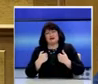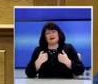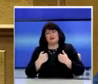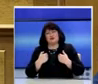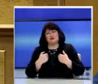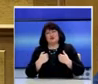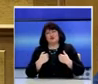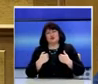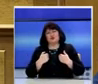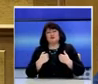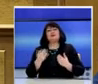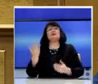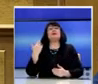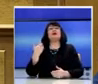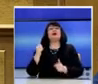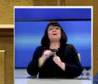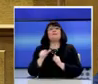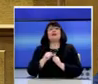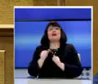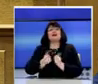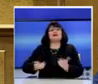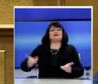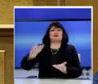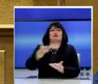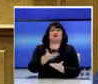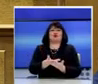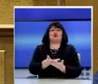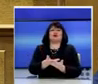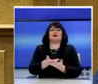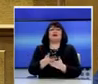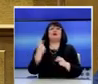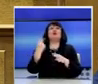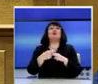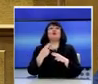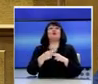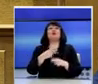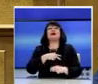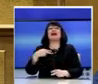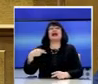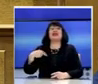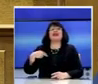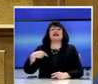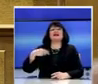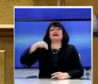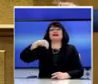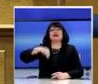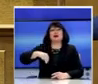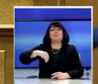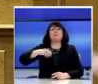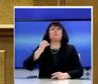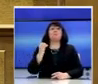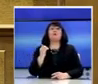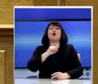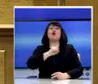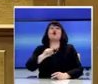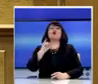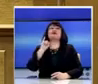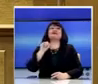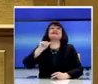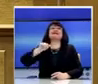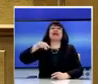την οποία έχει προτείνει εδώ και πάρα πολλούς μήνες ο διακεκριμένος καθηγητής, ο κύριος Μόσιαλος, και την οποία και εσείς ο ίδιος